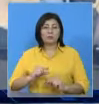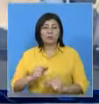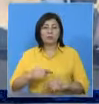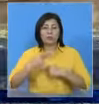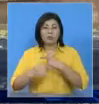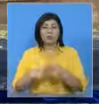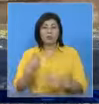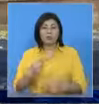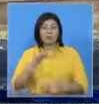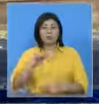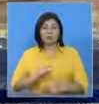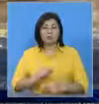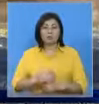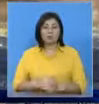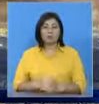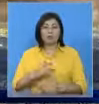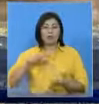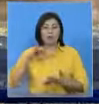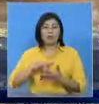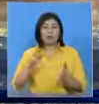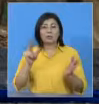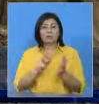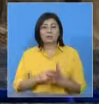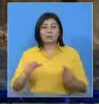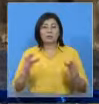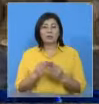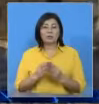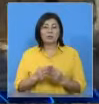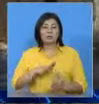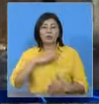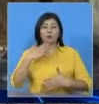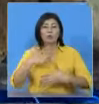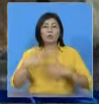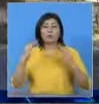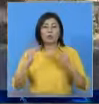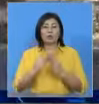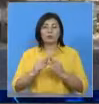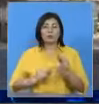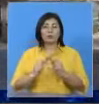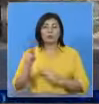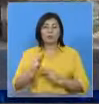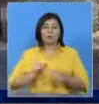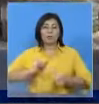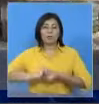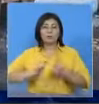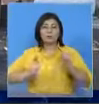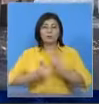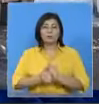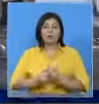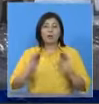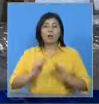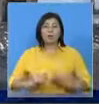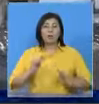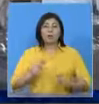слойын саламыз. Сондай-ақ қаладағы 8-ші шағын ауданда көп қабатты үйдің ауласы жөнделіп асфальт төселіп жатыр. Балалардың